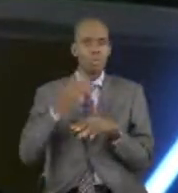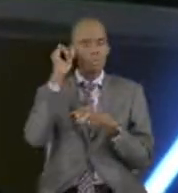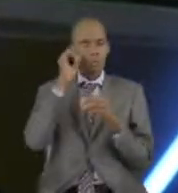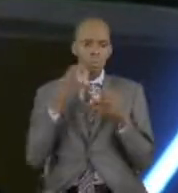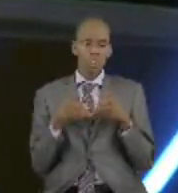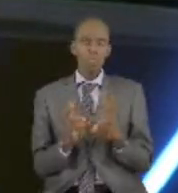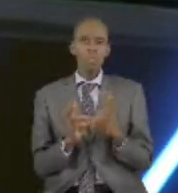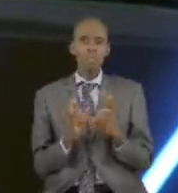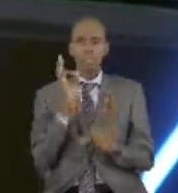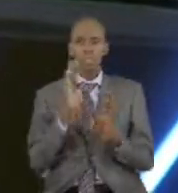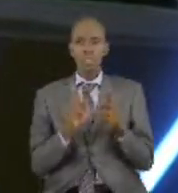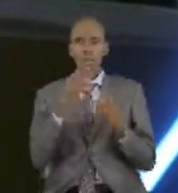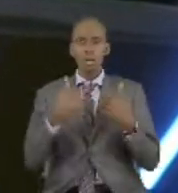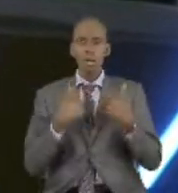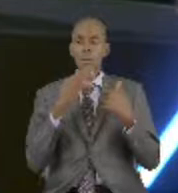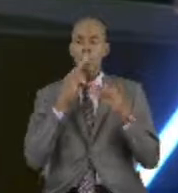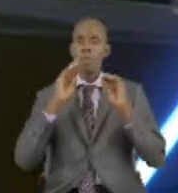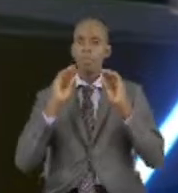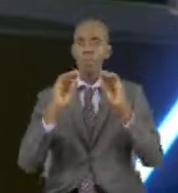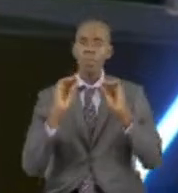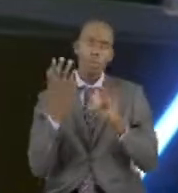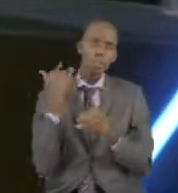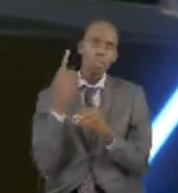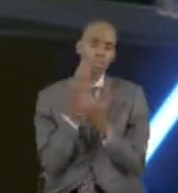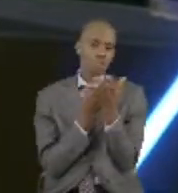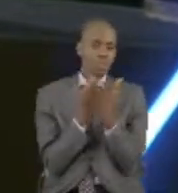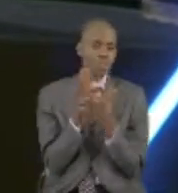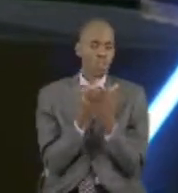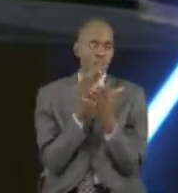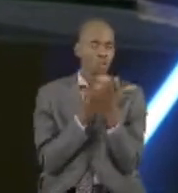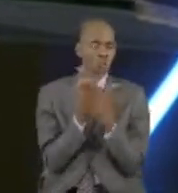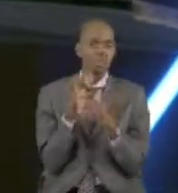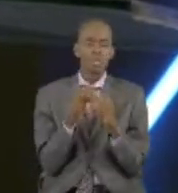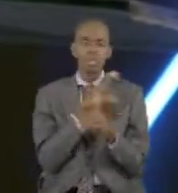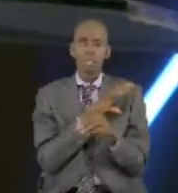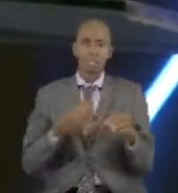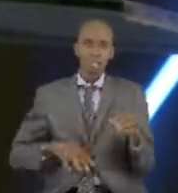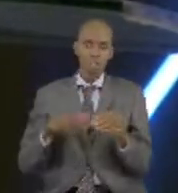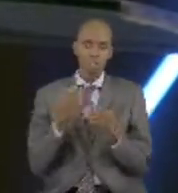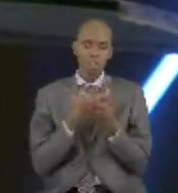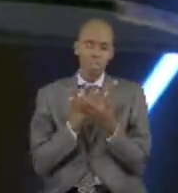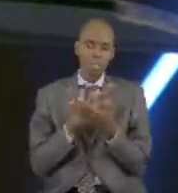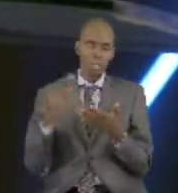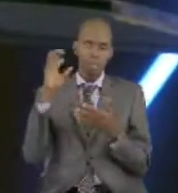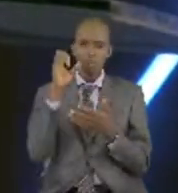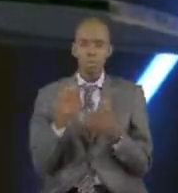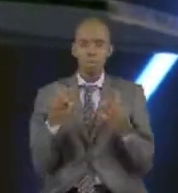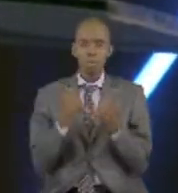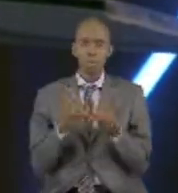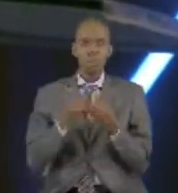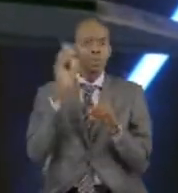ferme dans sa voie. Si tu as été enseigné dans la vérité et que la vérité est en Christ, La vérité en Christ, le